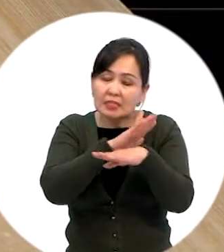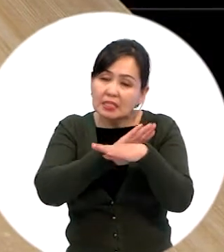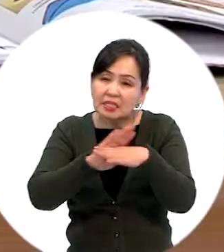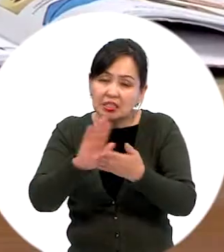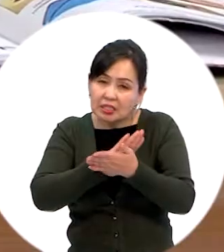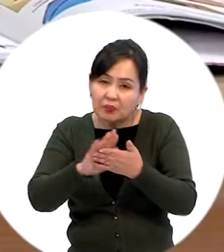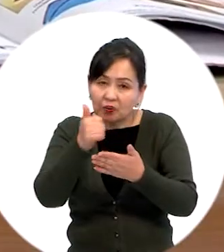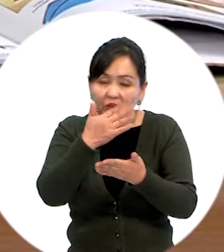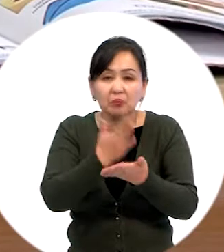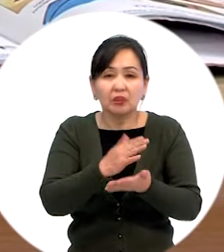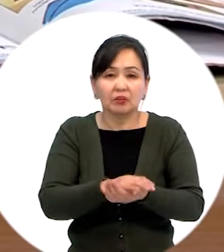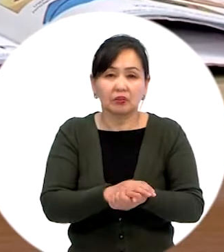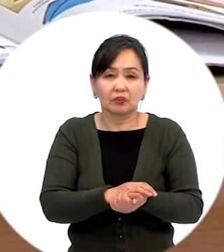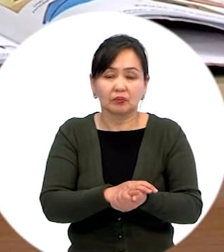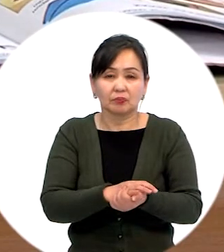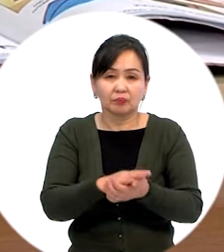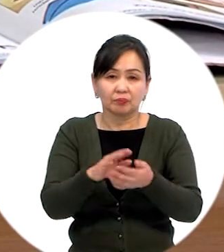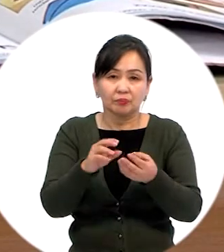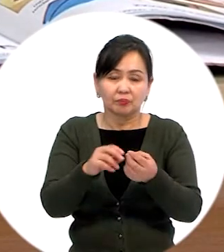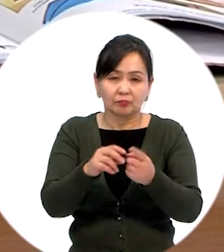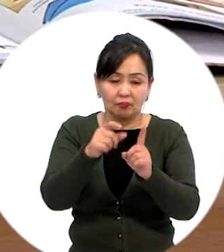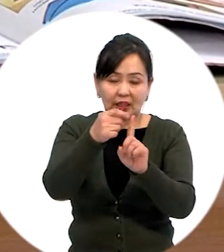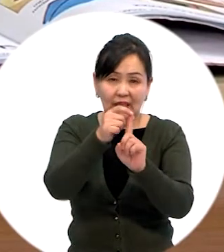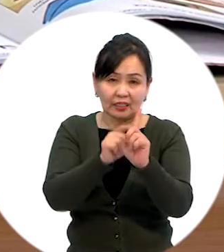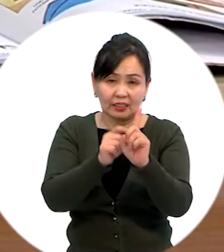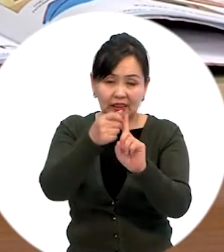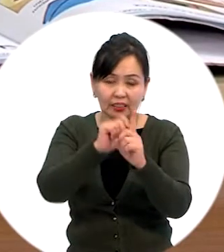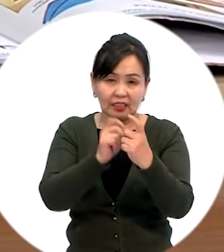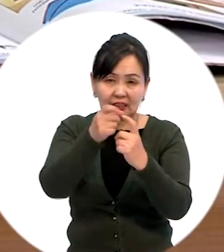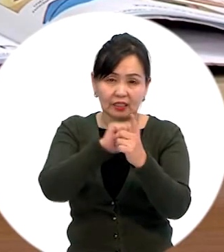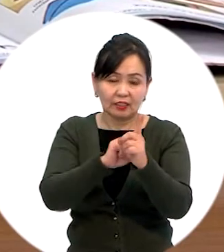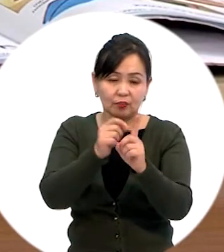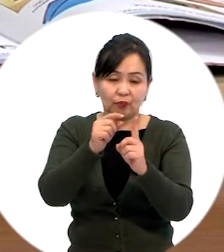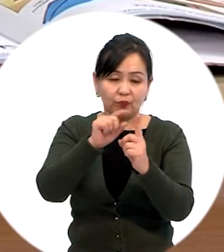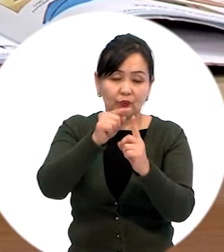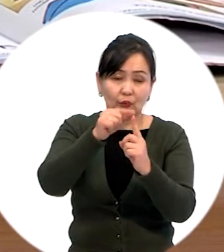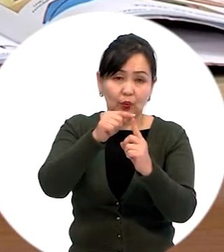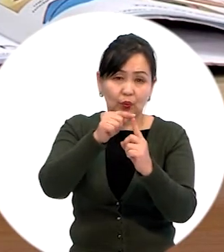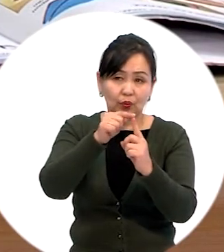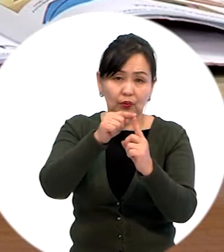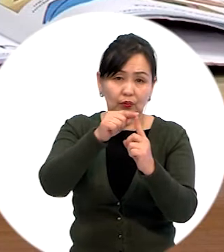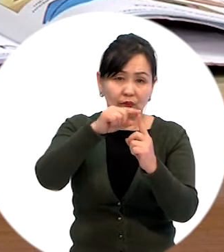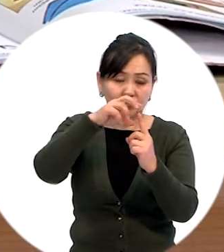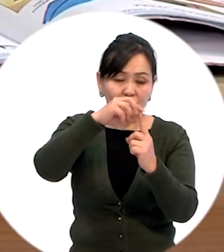байгаа. За юм боллоо. За гадлны маань уртлынхын хэсэг